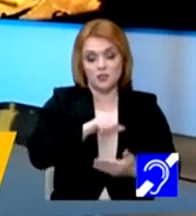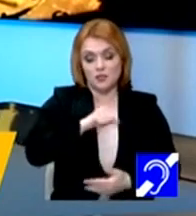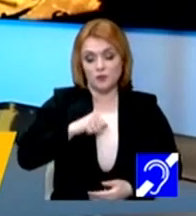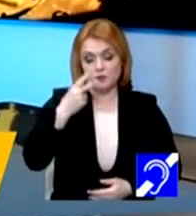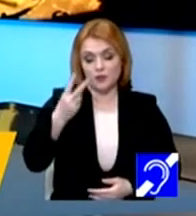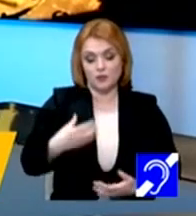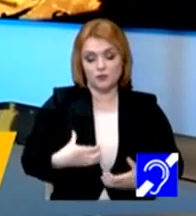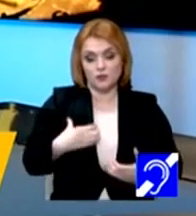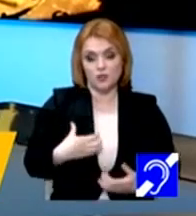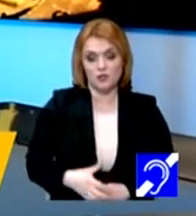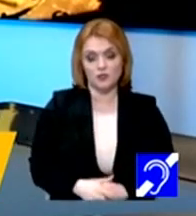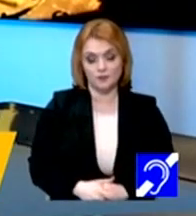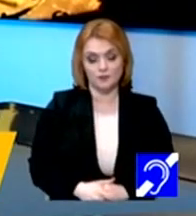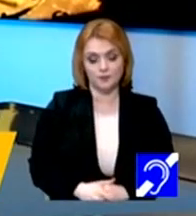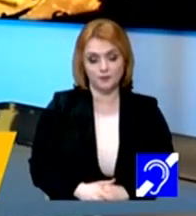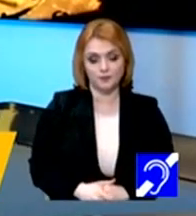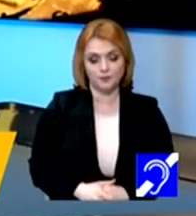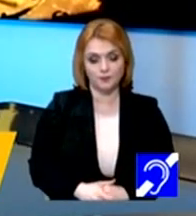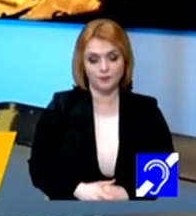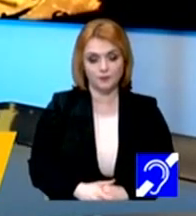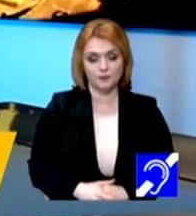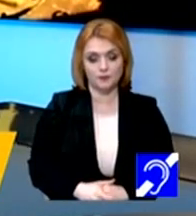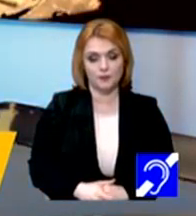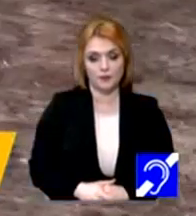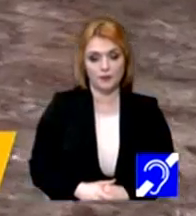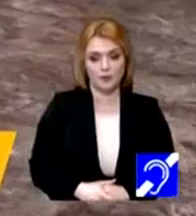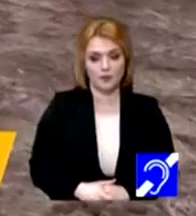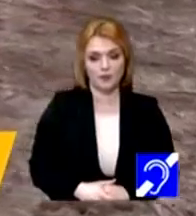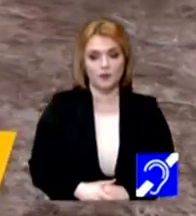urmează imagini și detalii ce vă pot afecta emoțional.